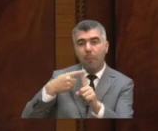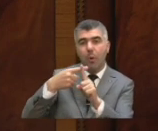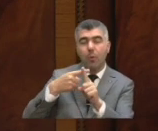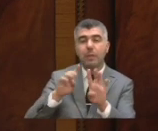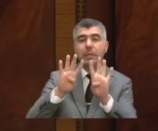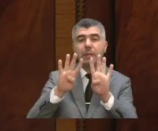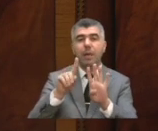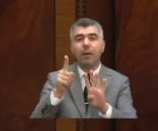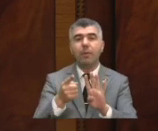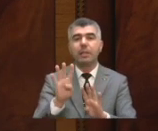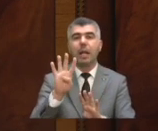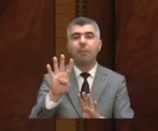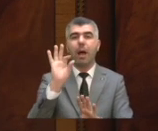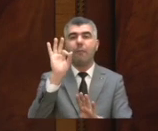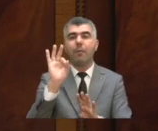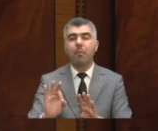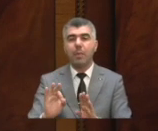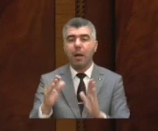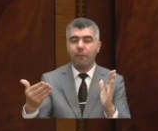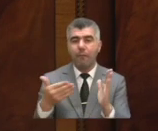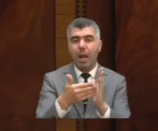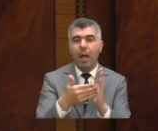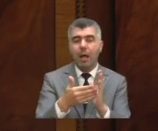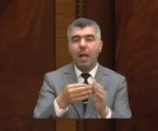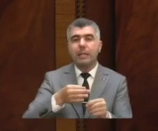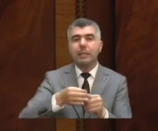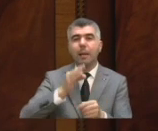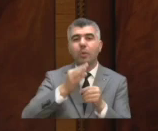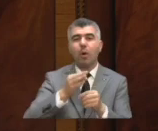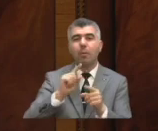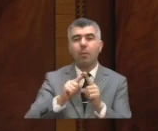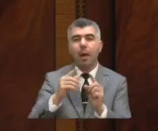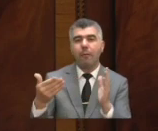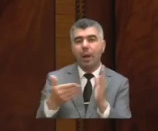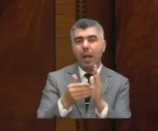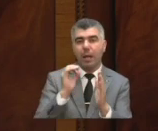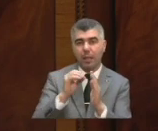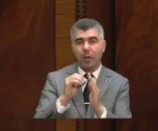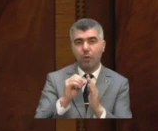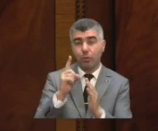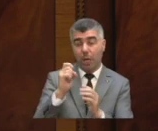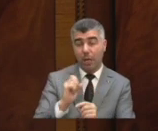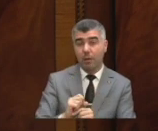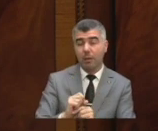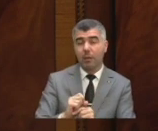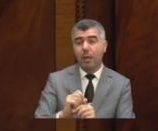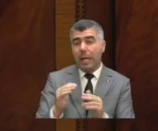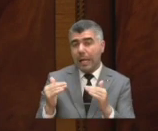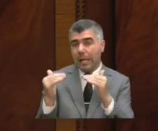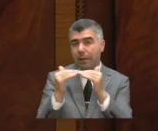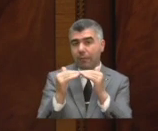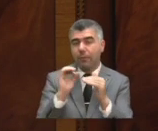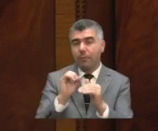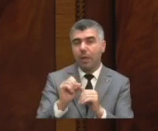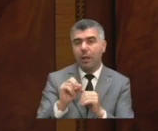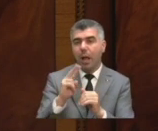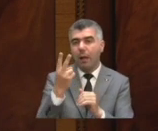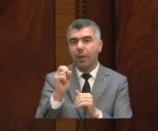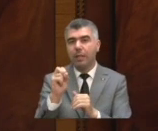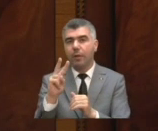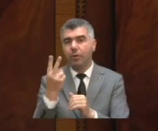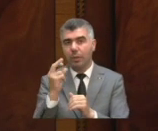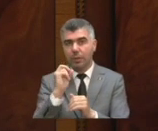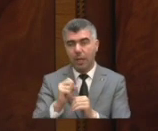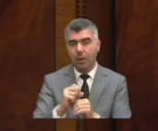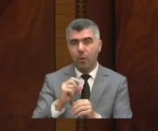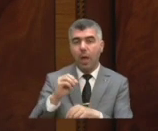8.4% عندما تم شهر غشت من سنه 2023 مقارنه بسنه 2022 كما ارتفعت